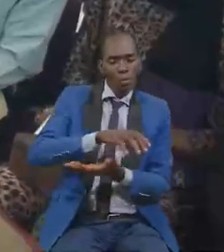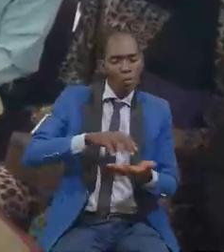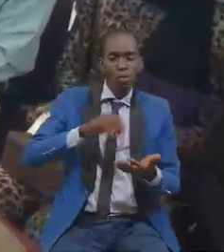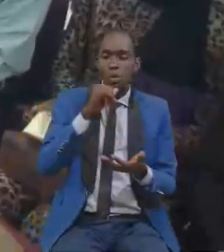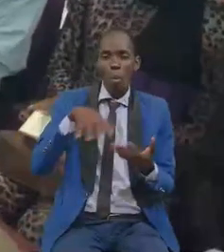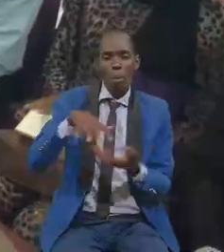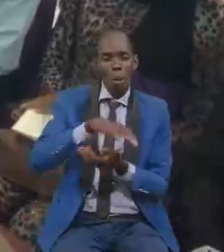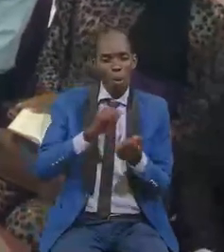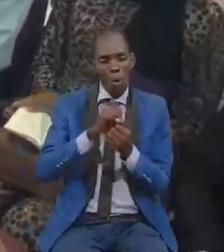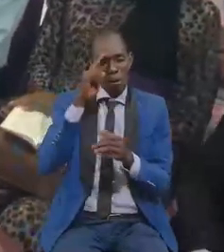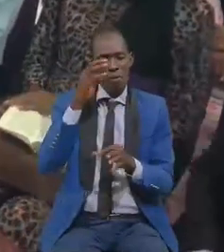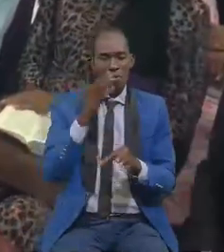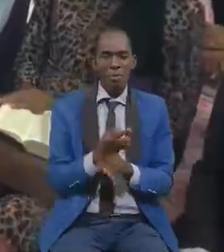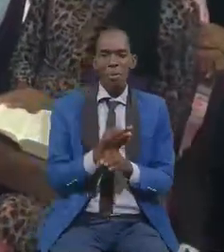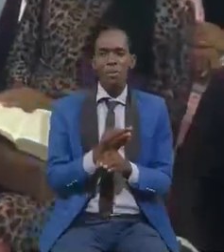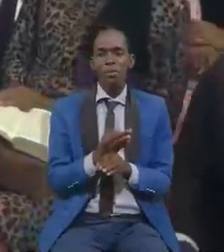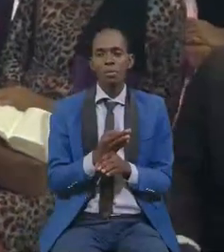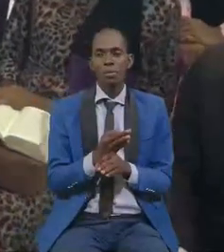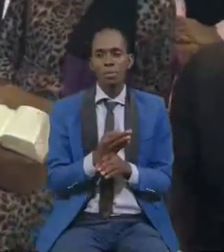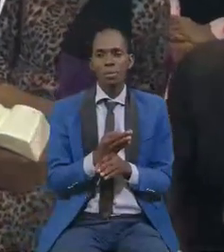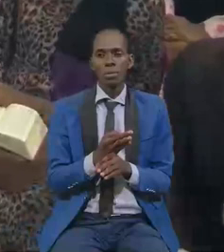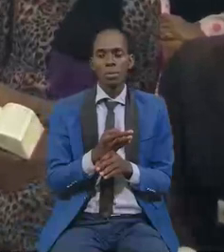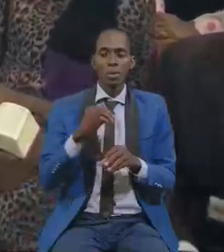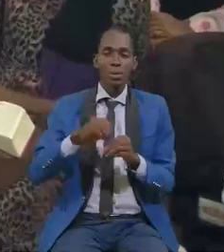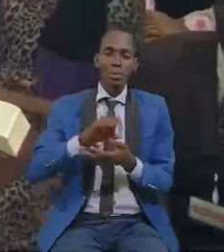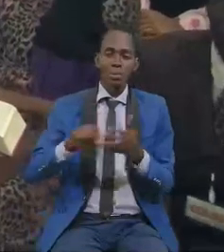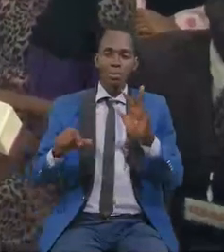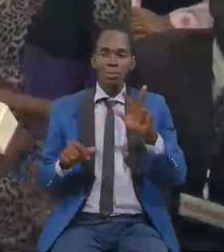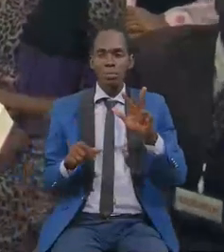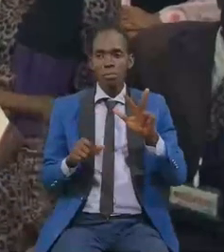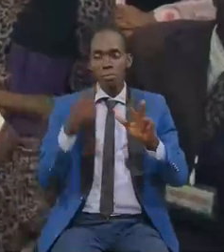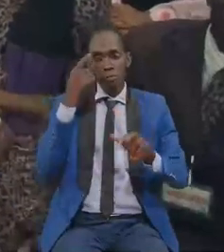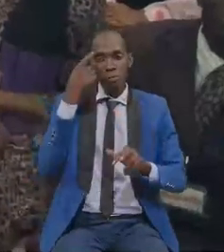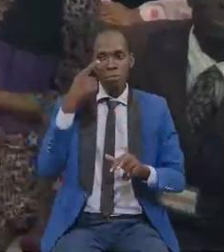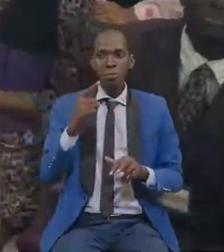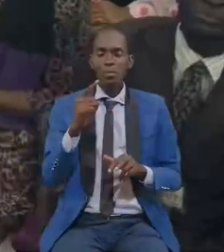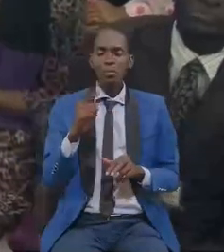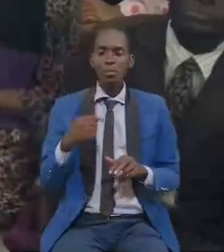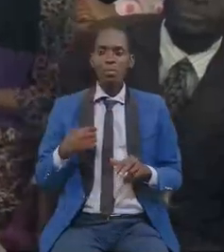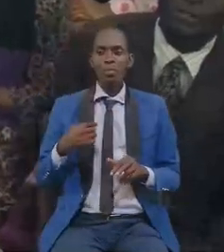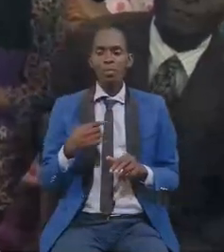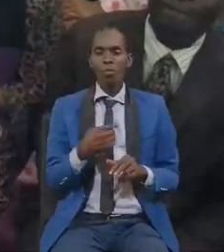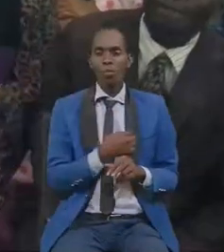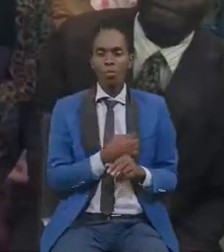ne leur servit de rien, parce qu'elle ne trouva pas de la foi chez ceux qui l'entendirent.